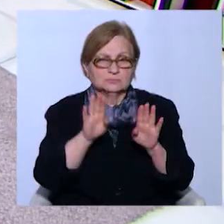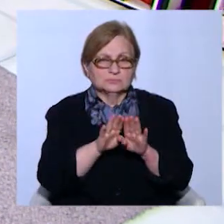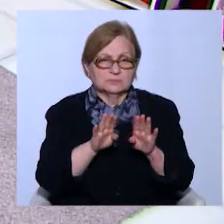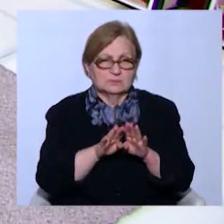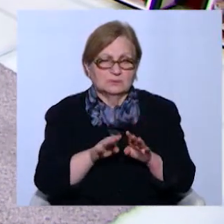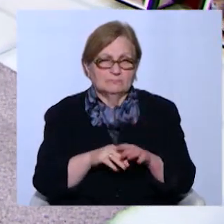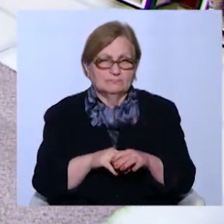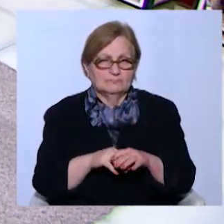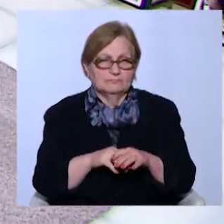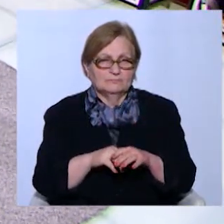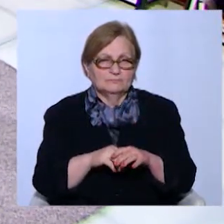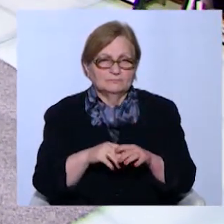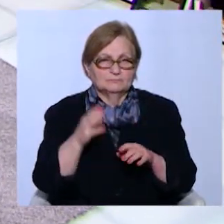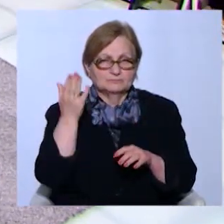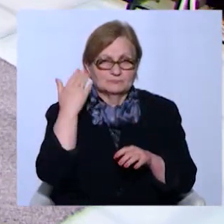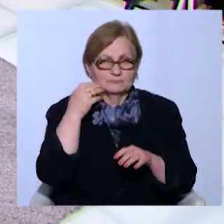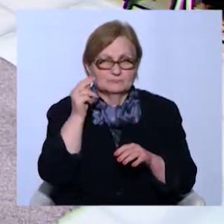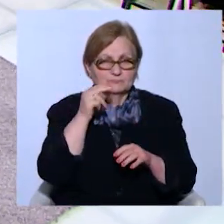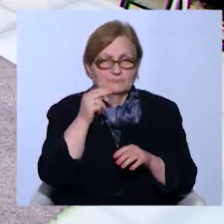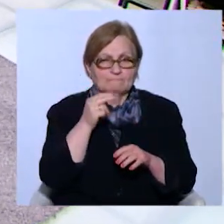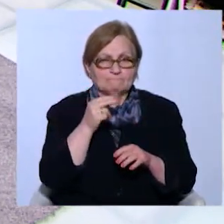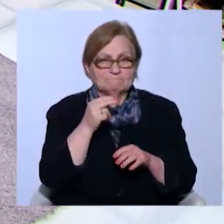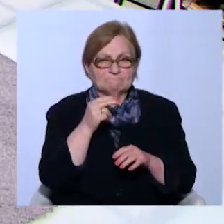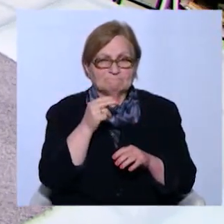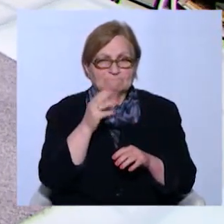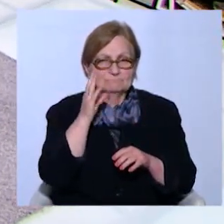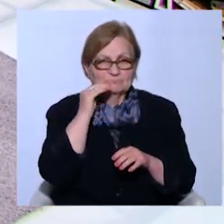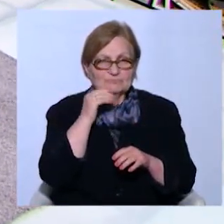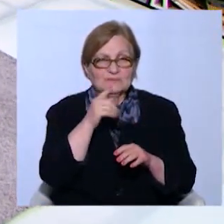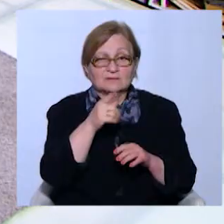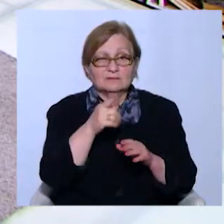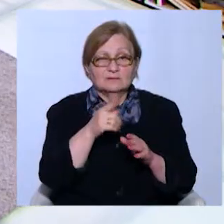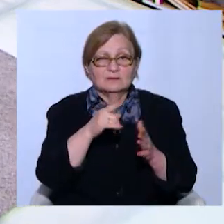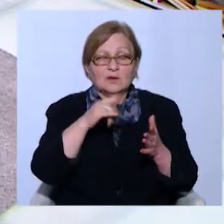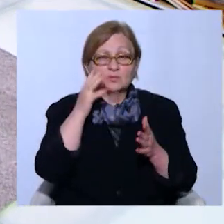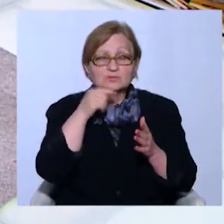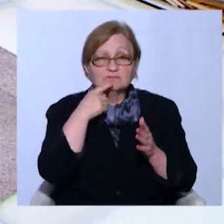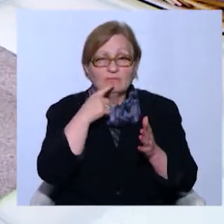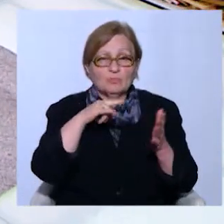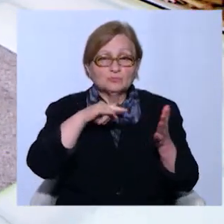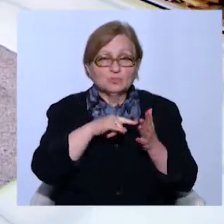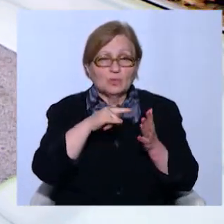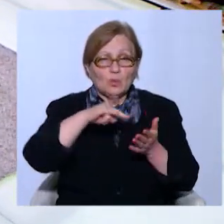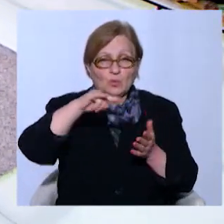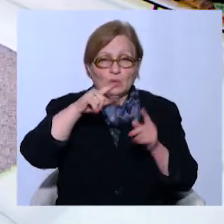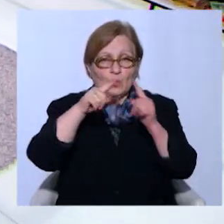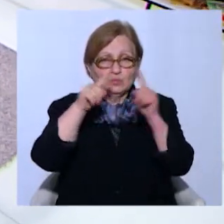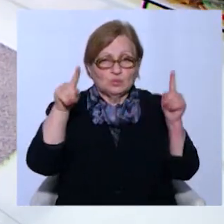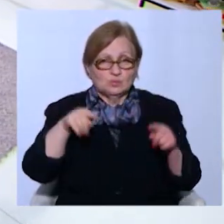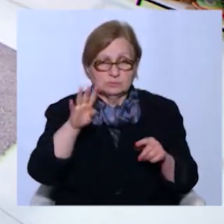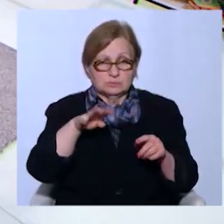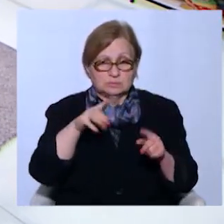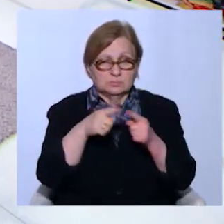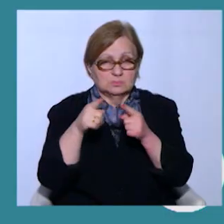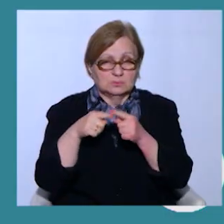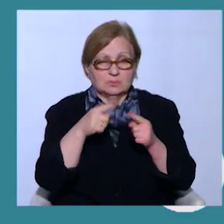ჩვენ ასევე ვისწავლეთ პარალელოგრამის ნიშნები. როდის ვიტყვით, რომ 4 კუთხედი არის პარალელოგრამი? ესე იგი, თუ 4 კუთხედში